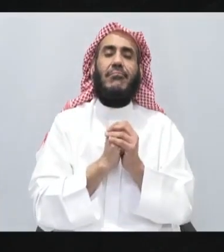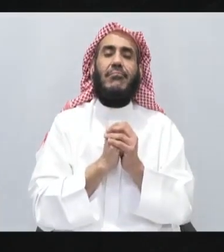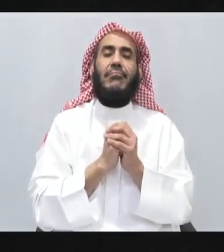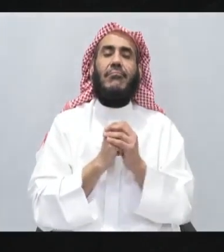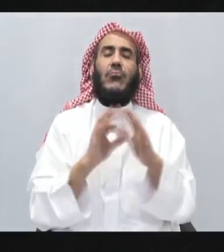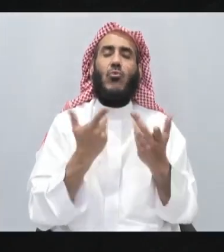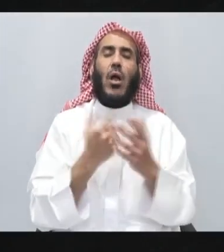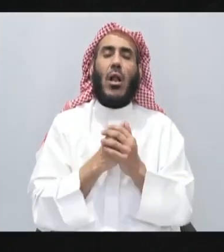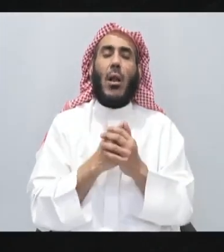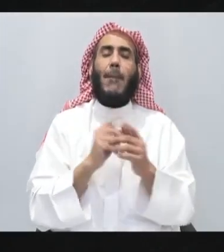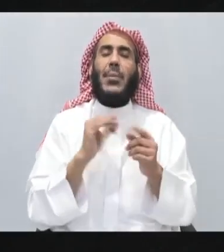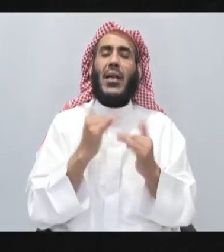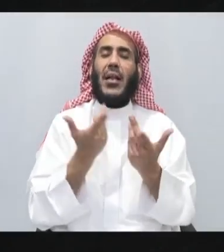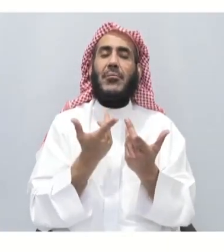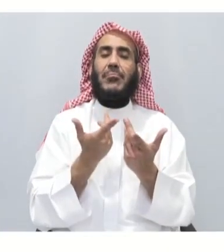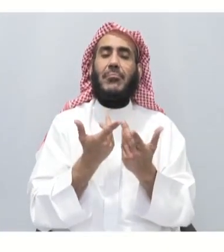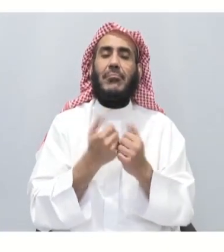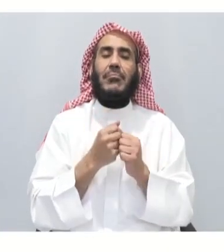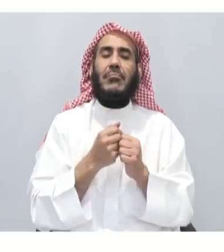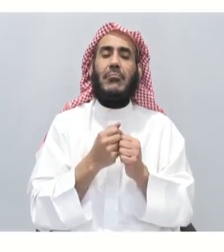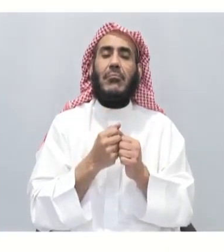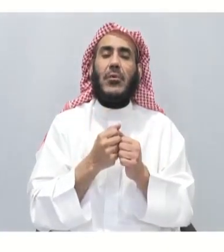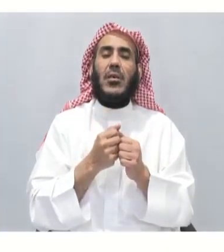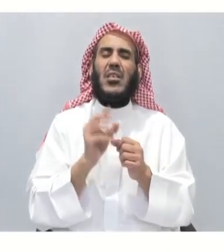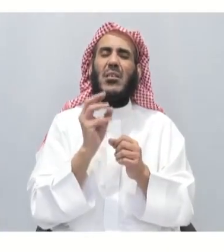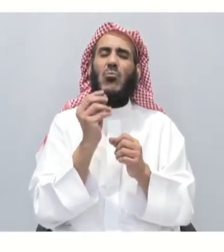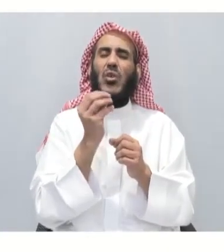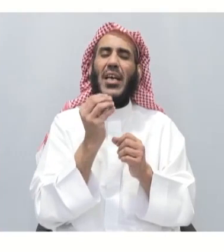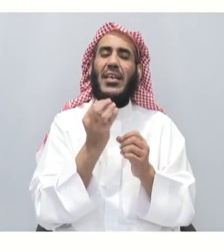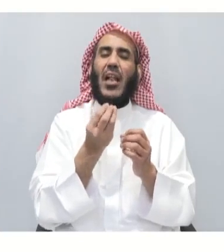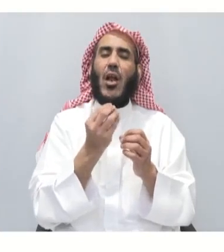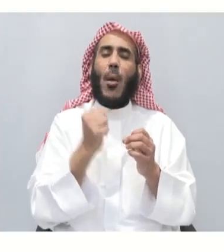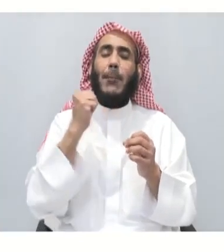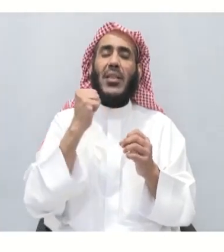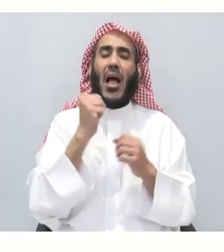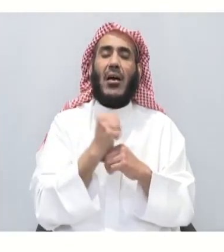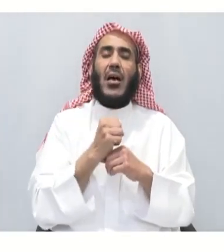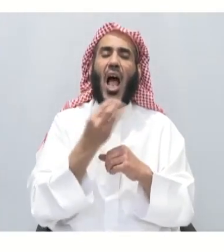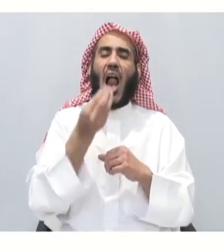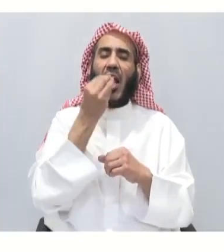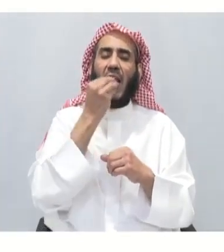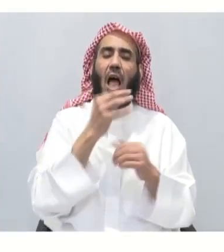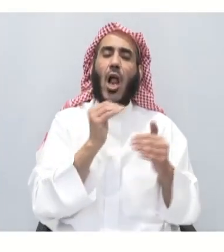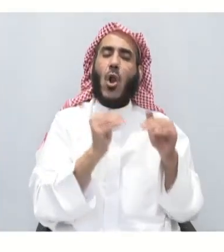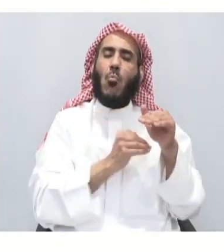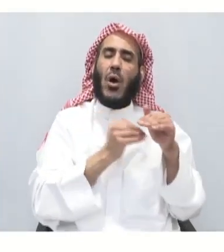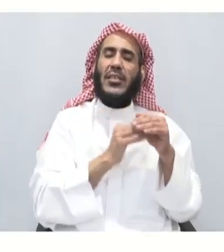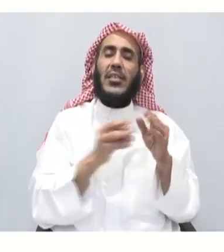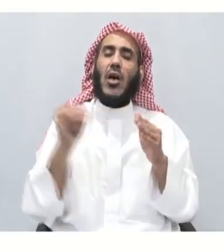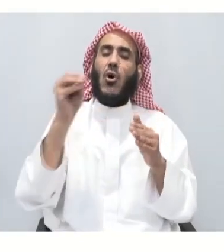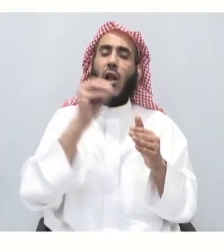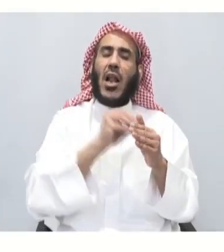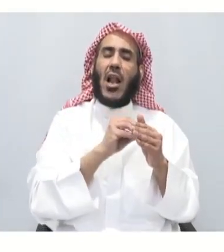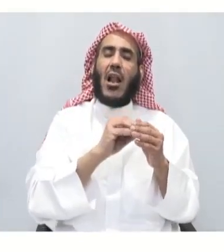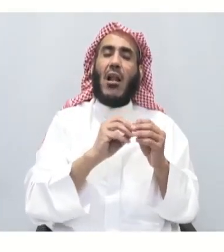والانبساط من خلال من الجزيئات الغنيه بالطاقه الغذاء المخزن ينقلها